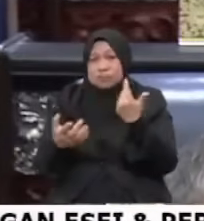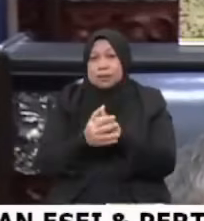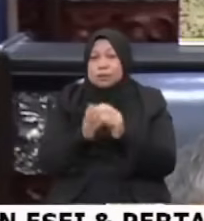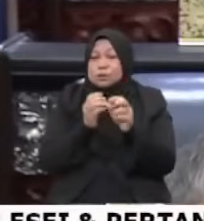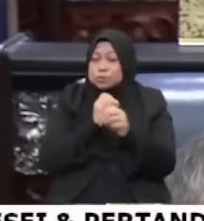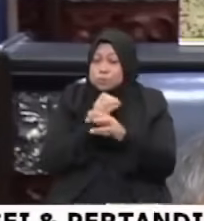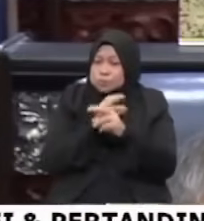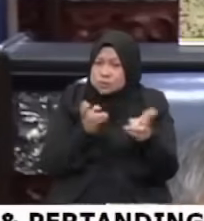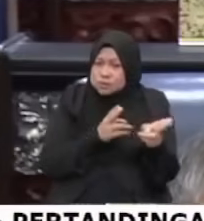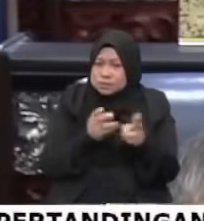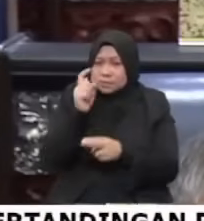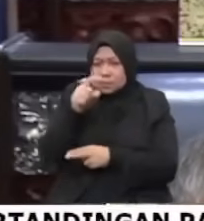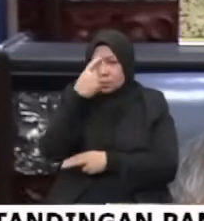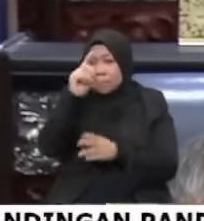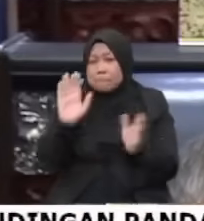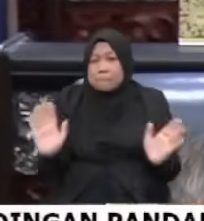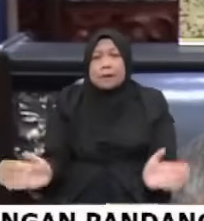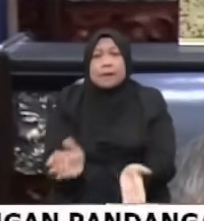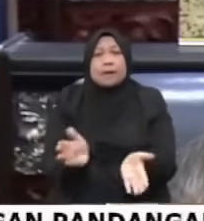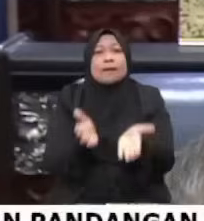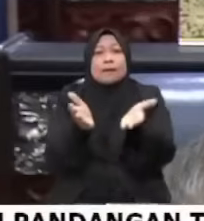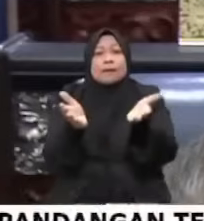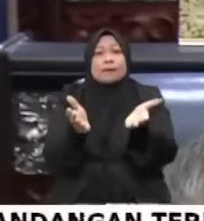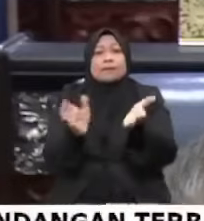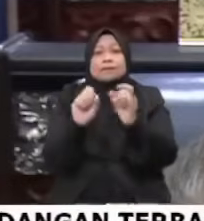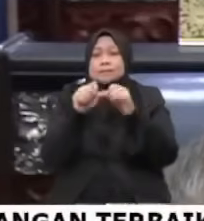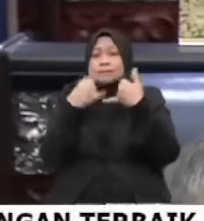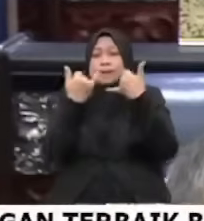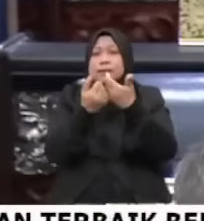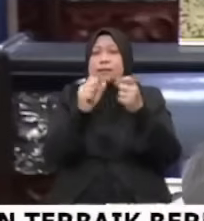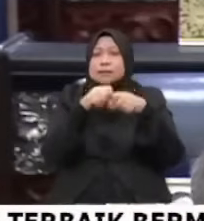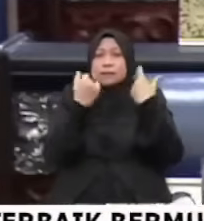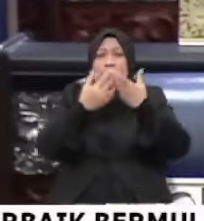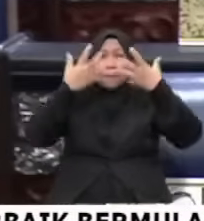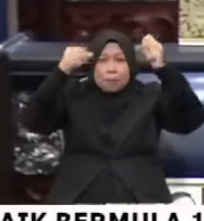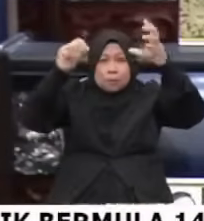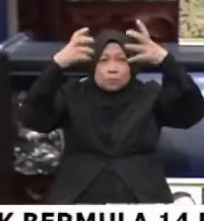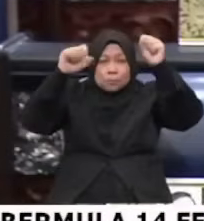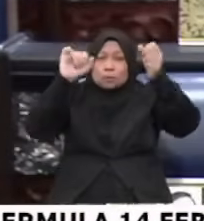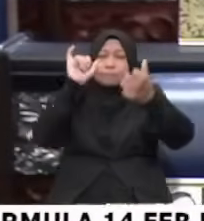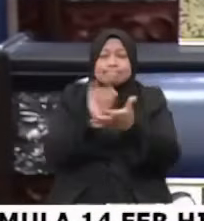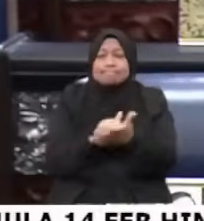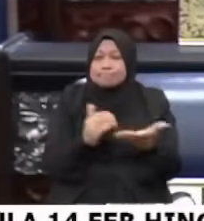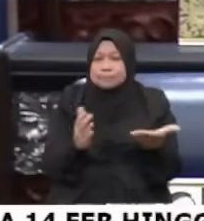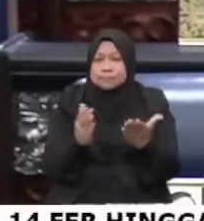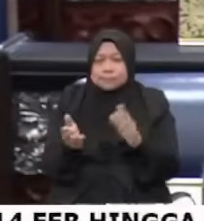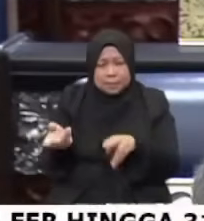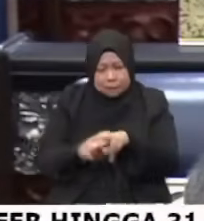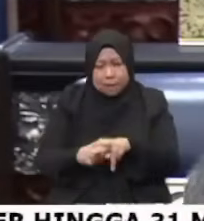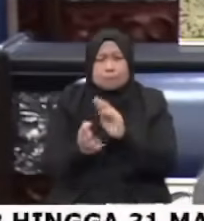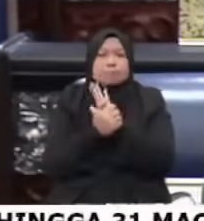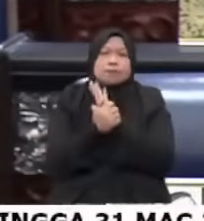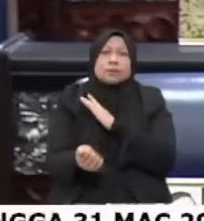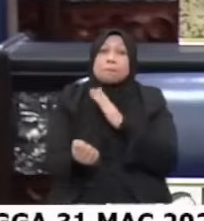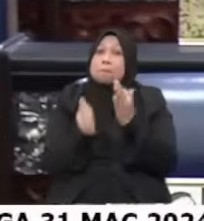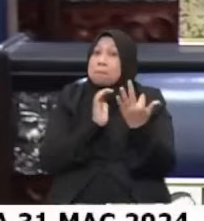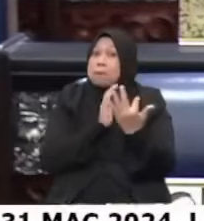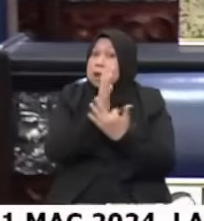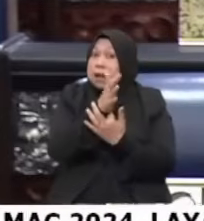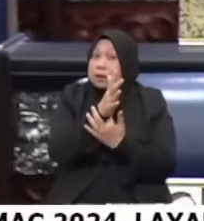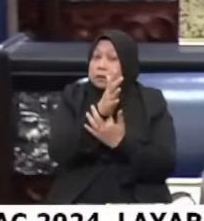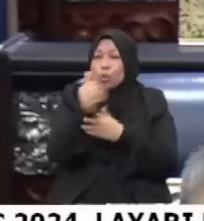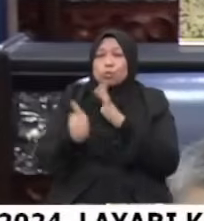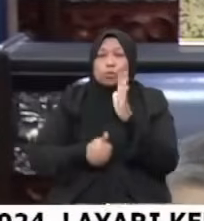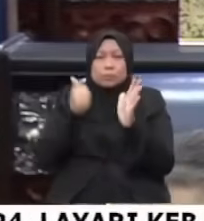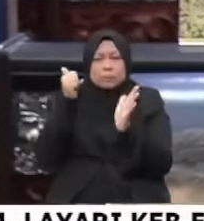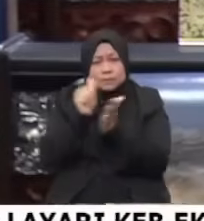usahanya ialah untuk menggalakkan syarikat-syarikat majikan-majikan tersebut upsale mungkin melalui